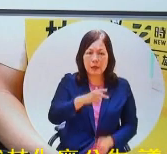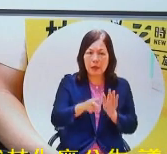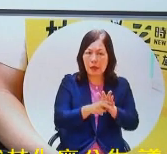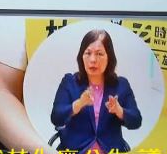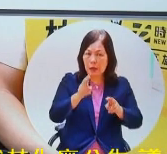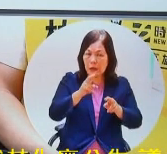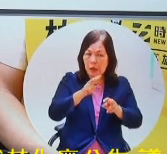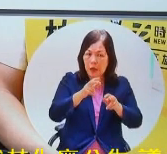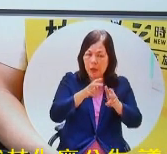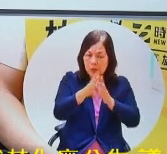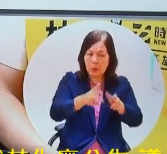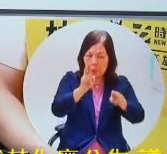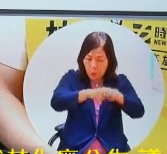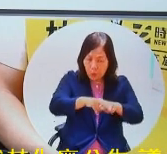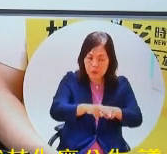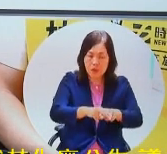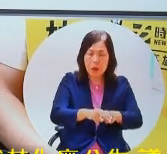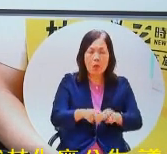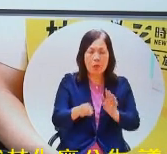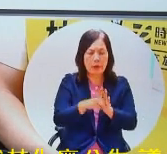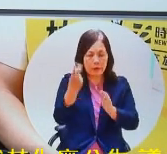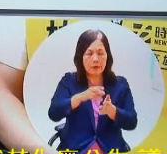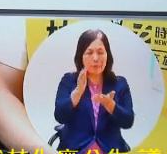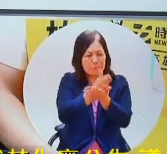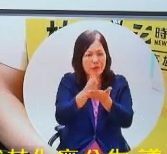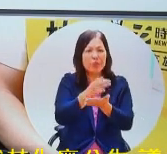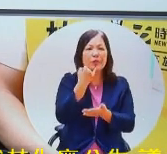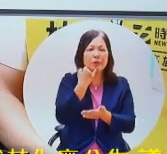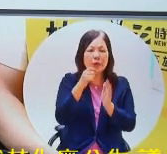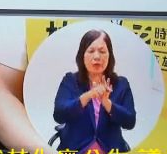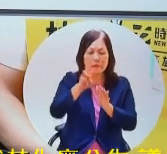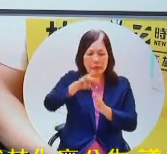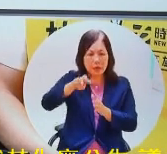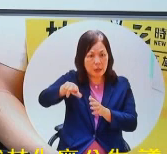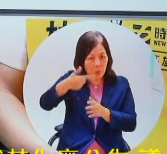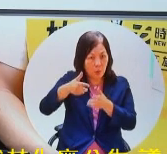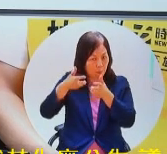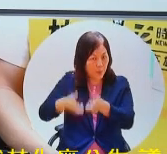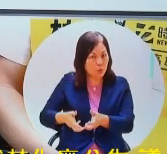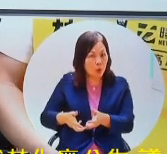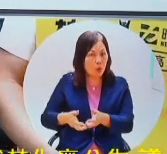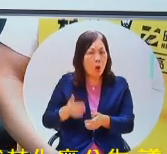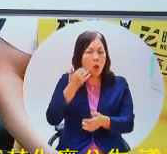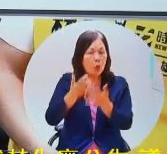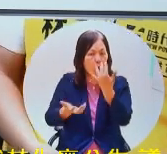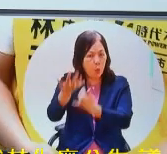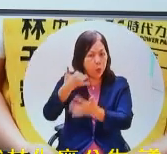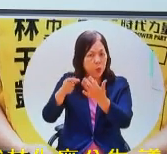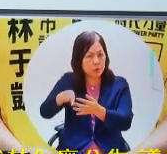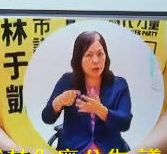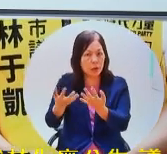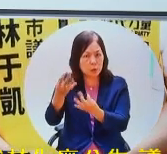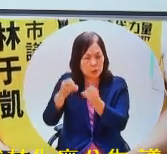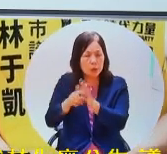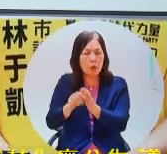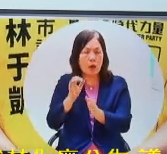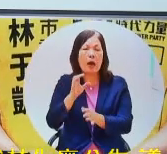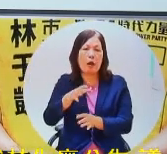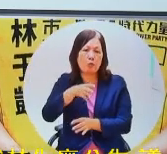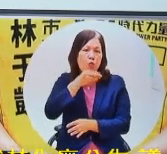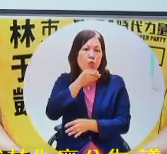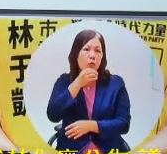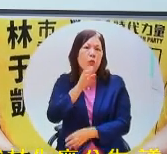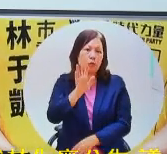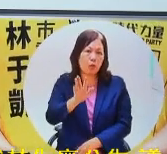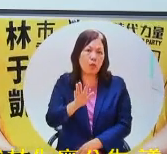到时候可以再来做评估。如果说3600吨焚烧这个垃圾量已经绰绰有余的话，那